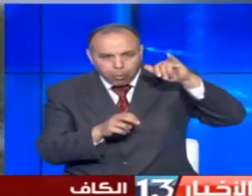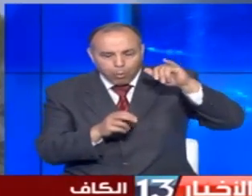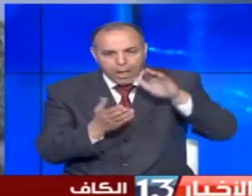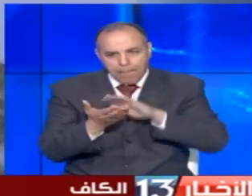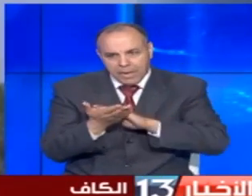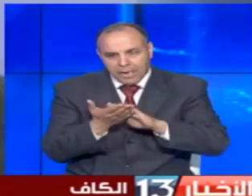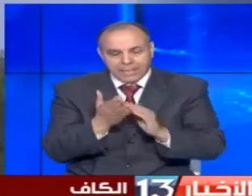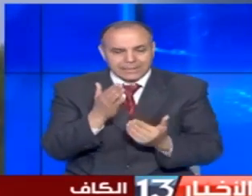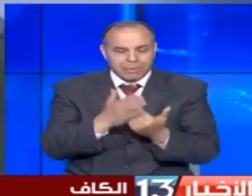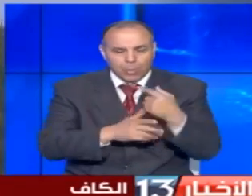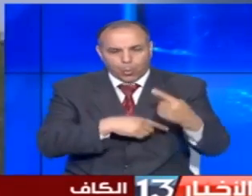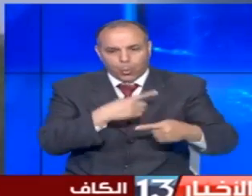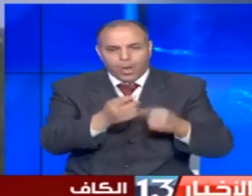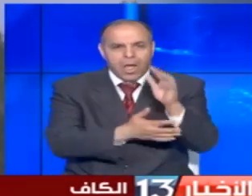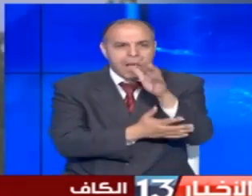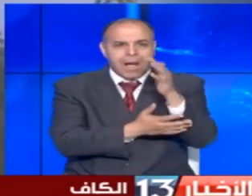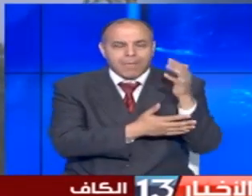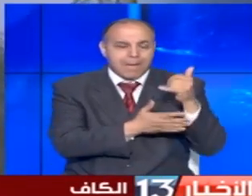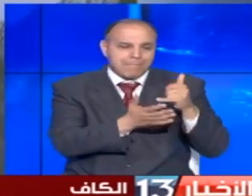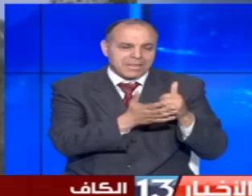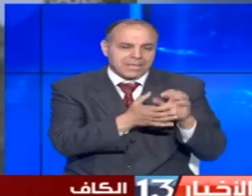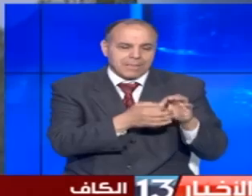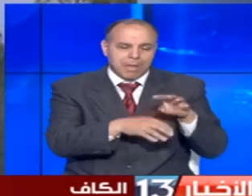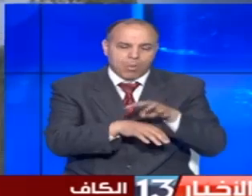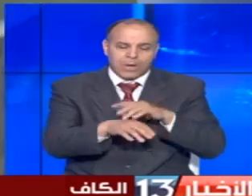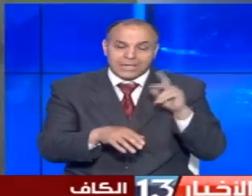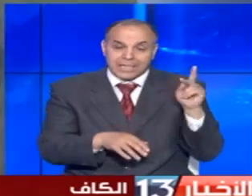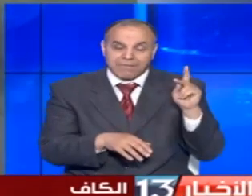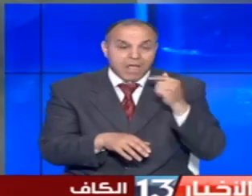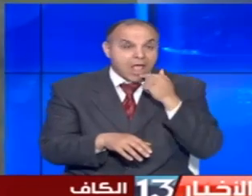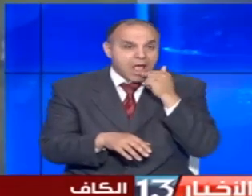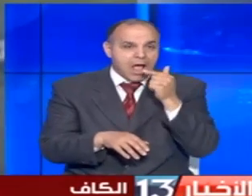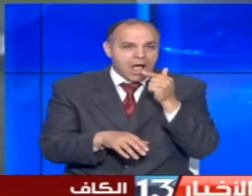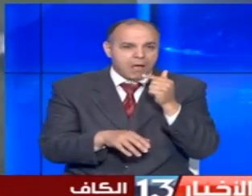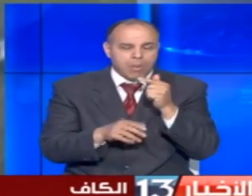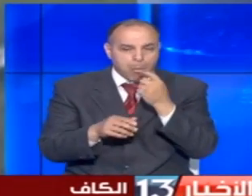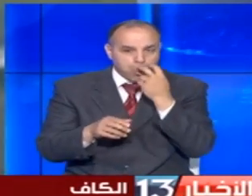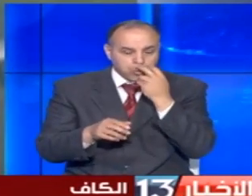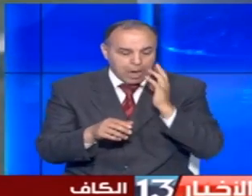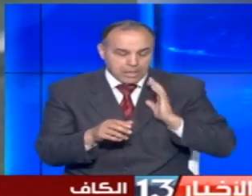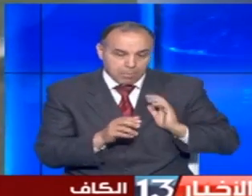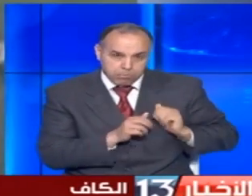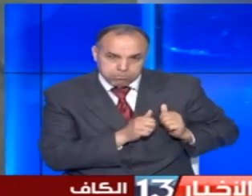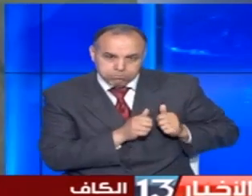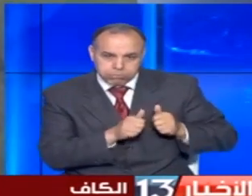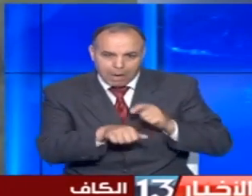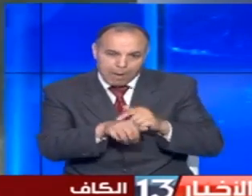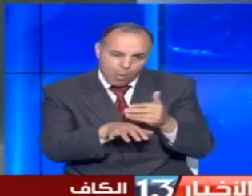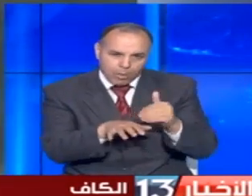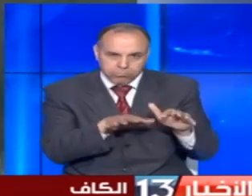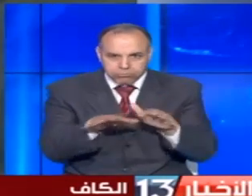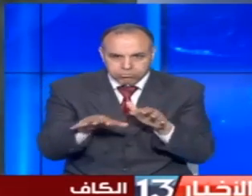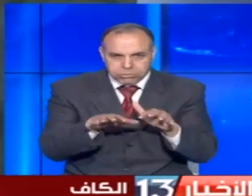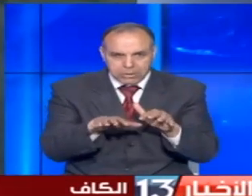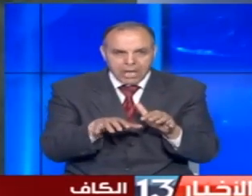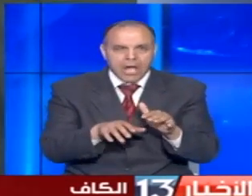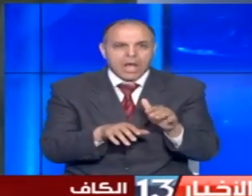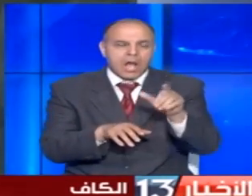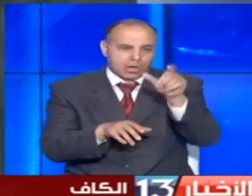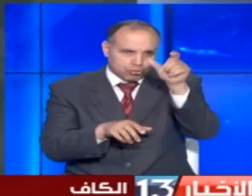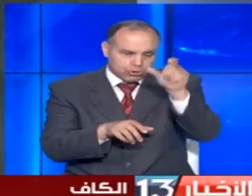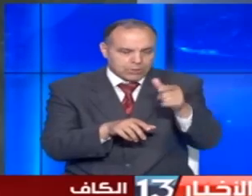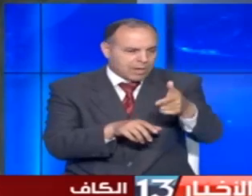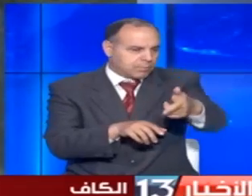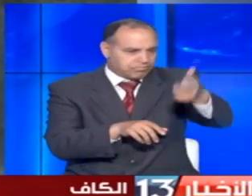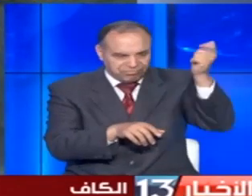تواصلت صباح اليوم بغابات ركونه من ولايه الكاف غداه عمليه امنيه وعسكريه استباقيه اسفرت عن القضاء على